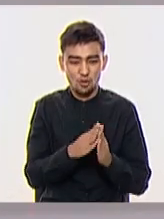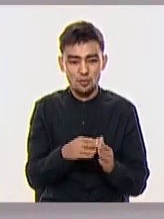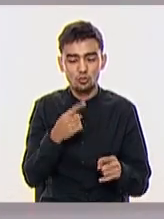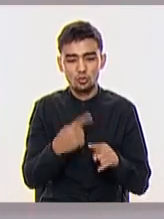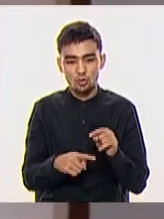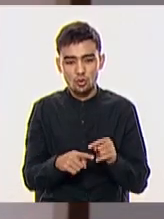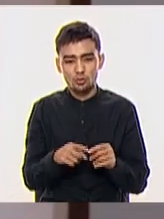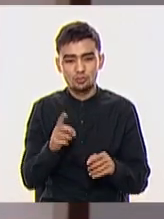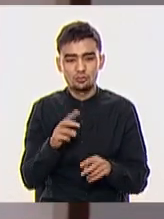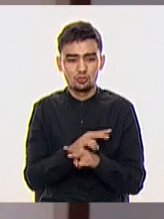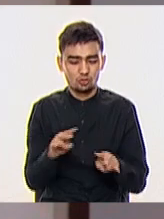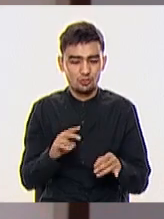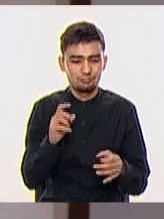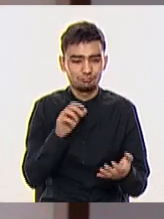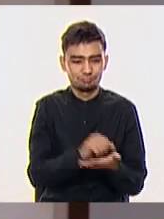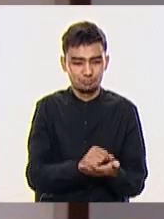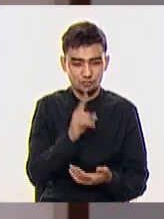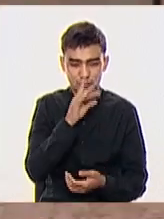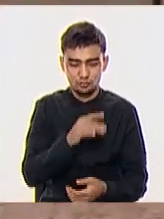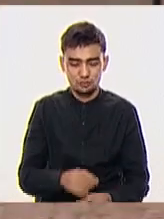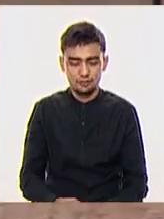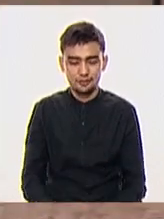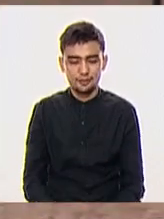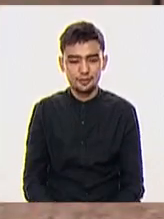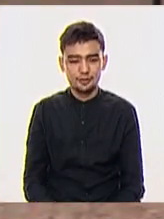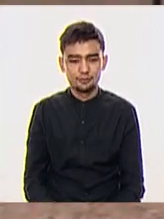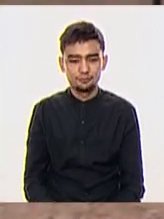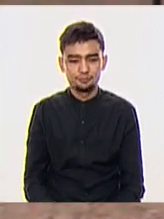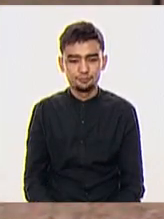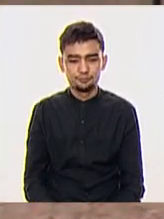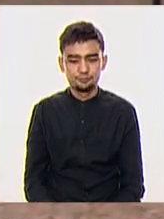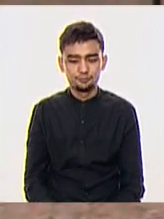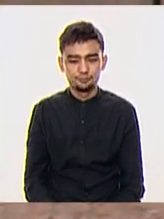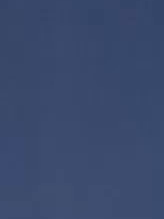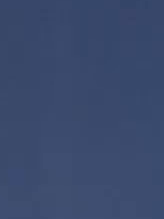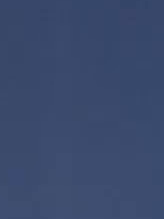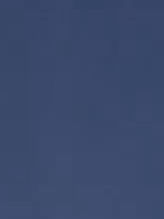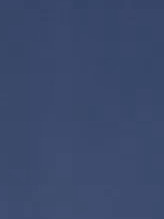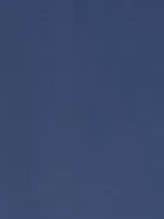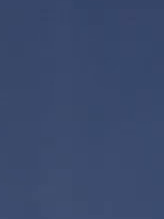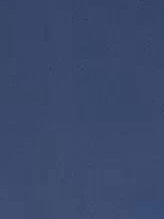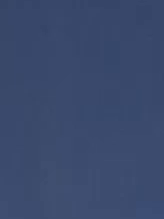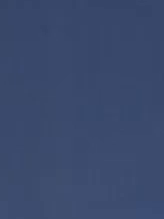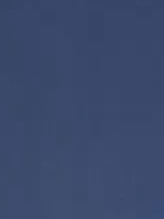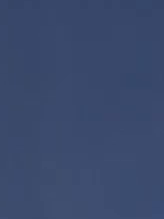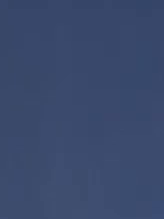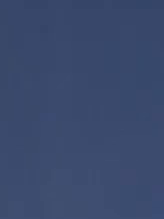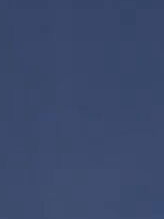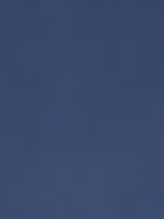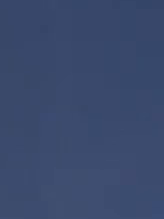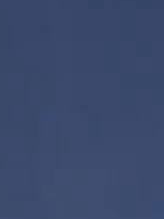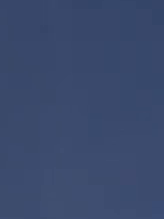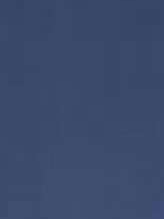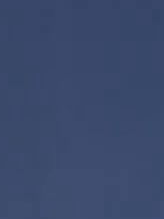басқалардың да иелігіне өтпейтіндігін айтты. Жан Болат, Санияз информбюро, Шығыс Қазақстан облысы. Тікелей эфирлер, оқиға